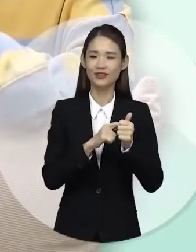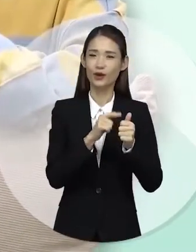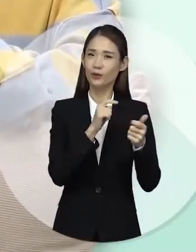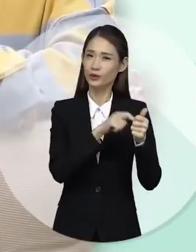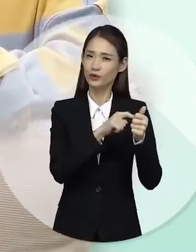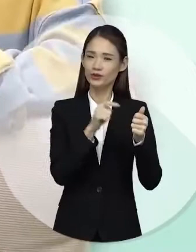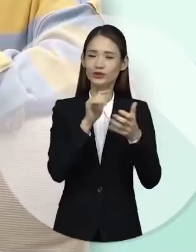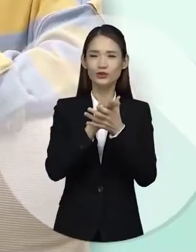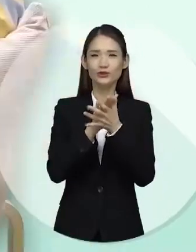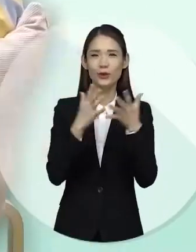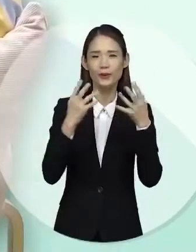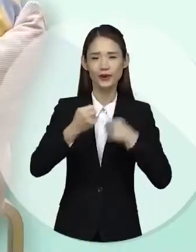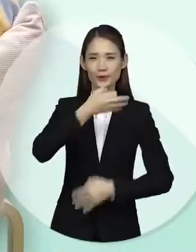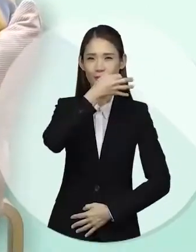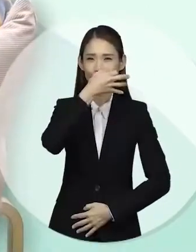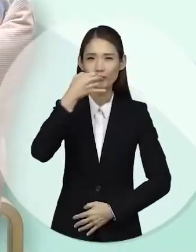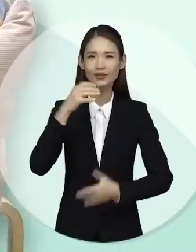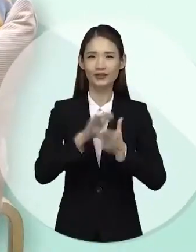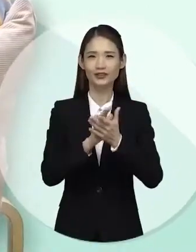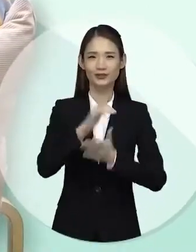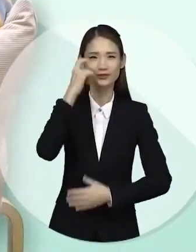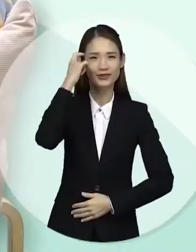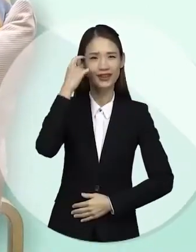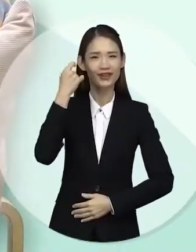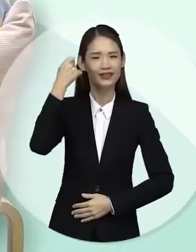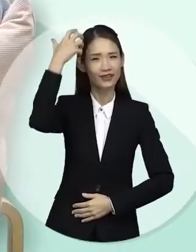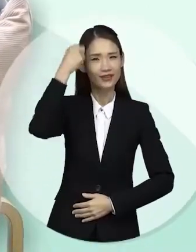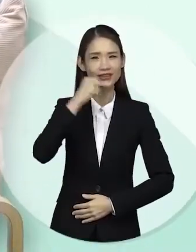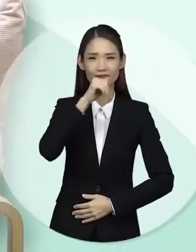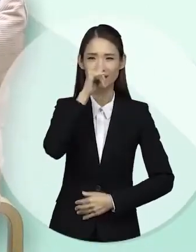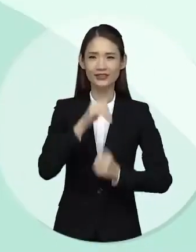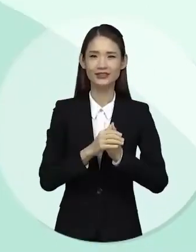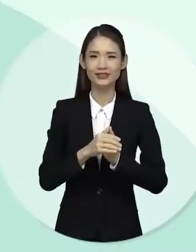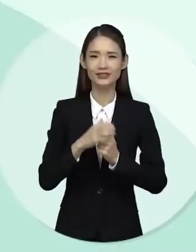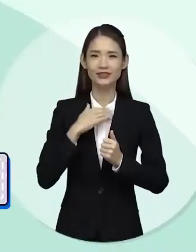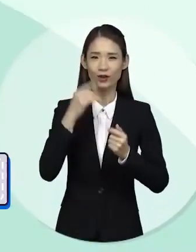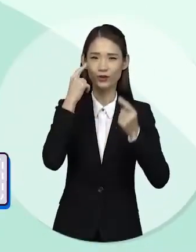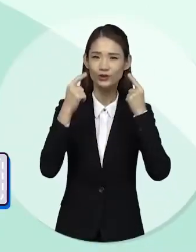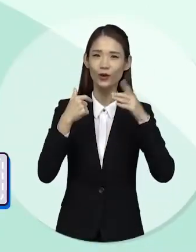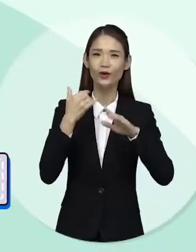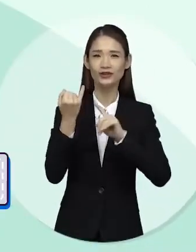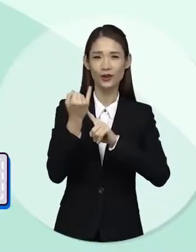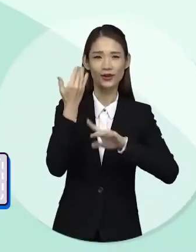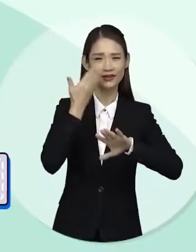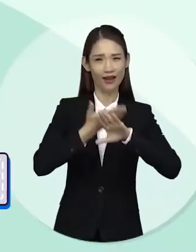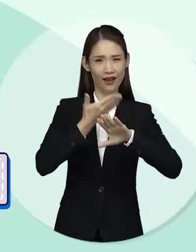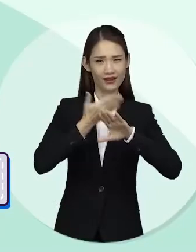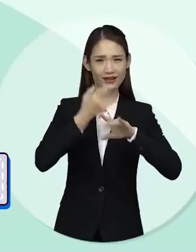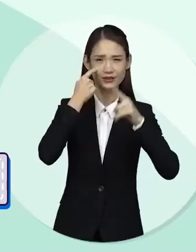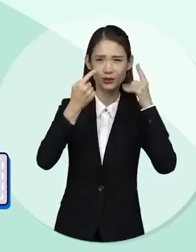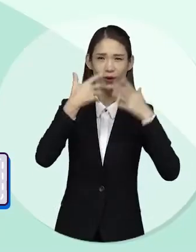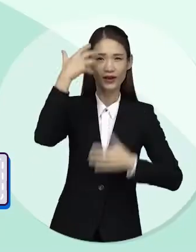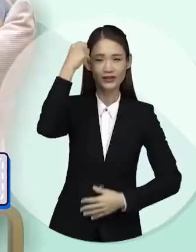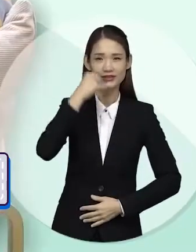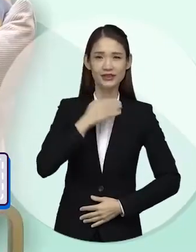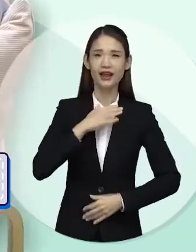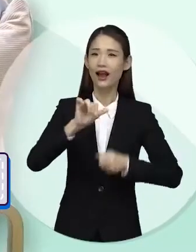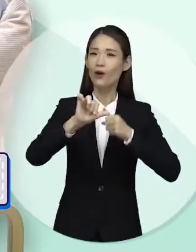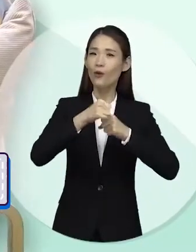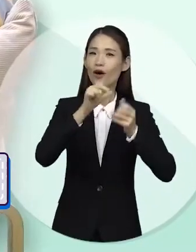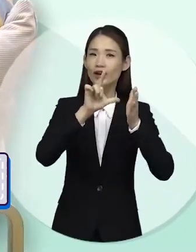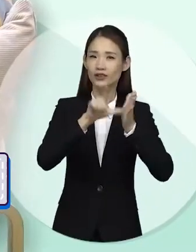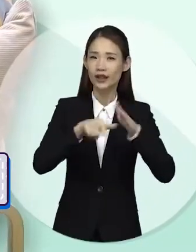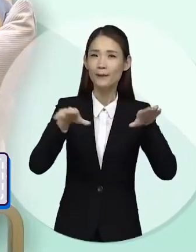근데 되게 친구도 많고 되게 명랑한 친구다라는 생각을 했던 기억이 있습니다. 저는 정확히 지우랑 다르게 정확히 기억을 하는데